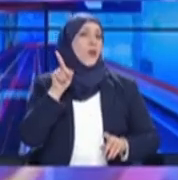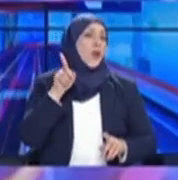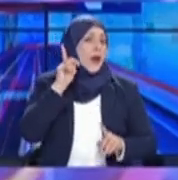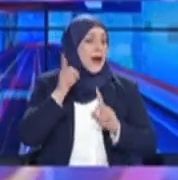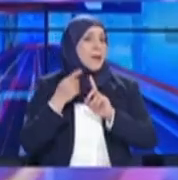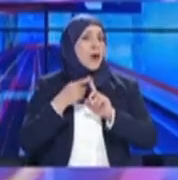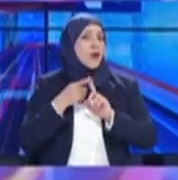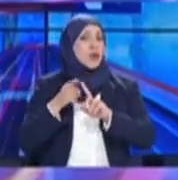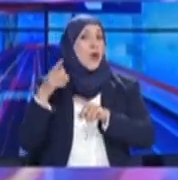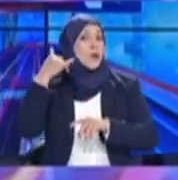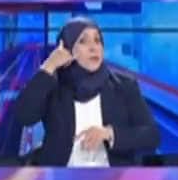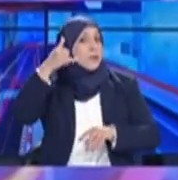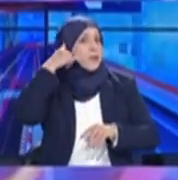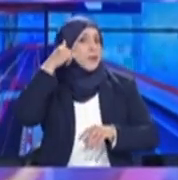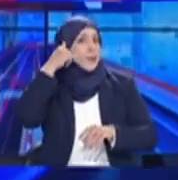بالحاجه